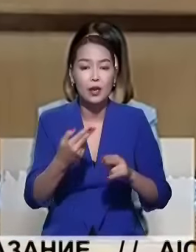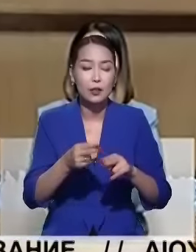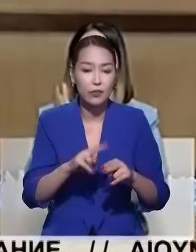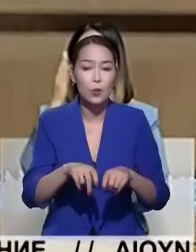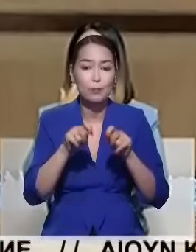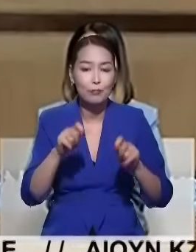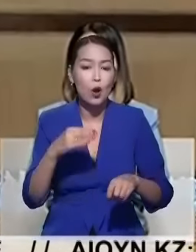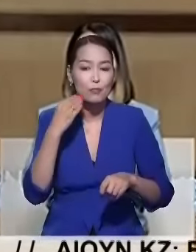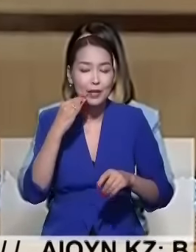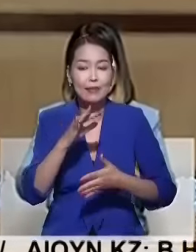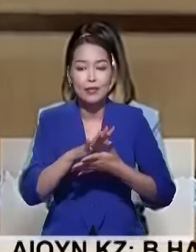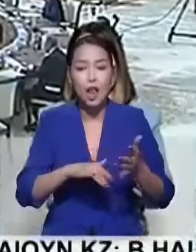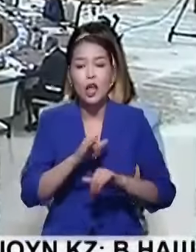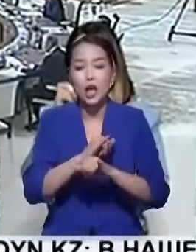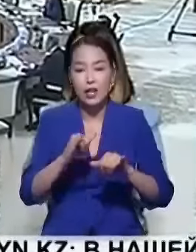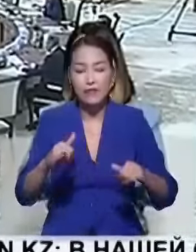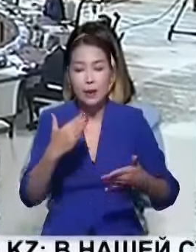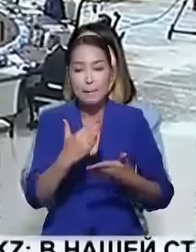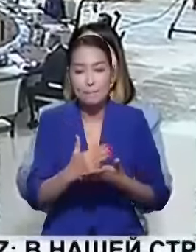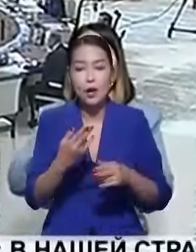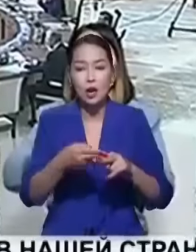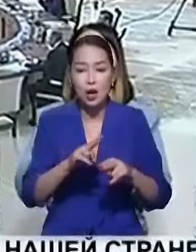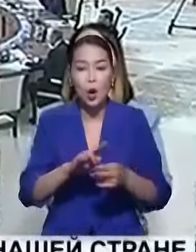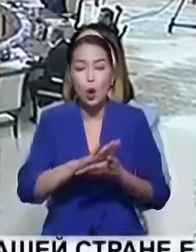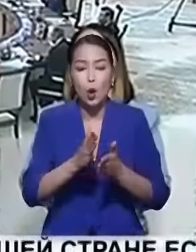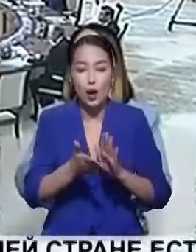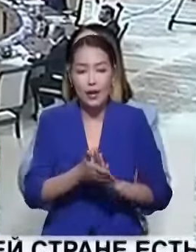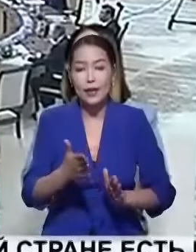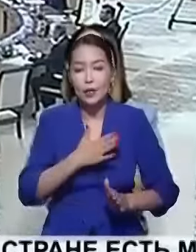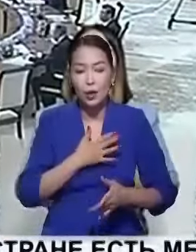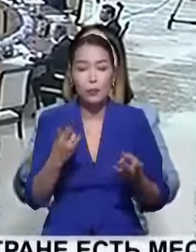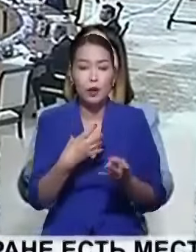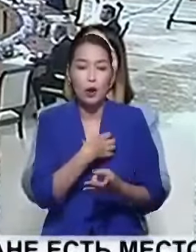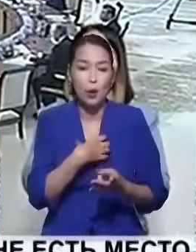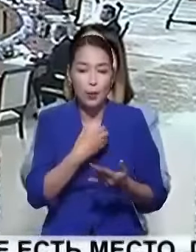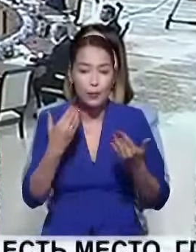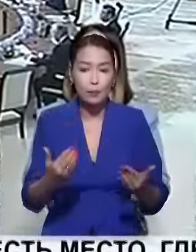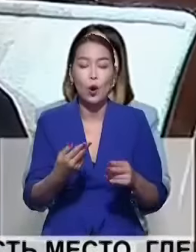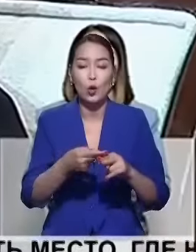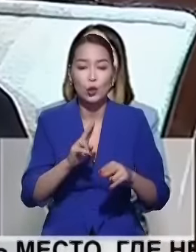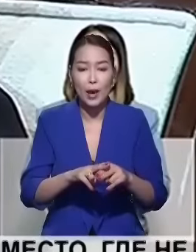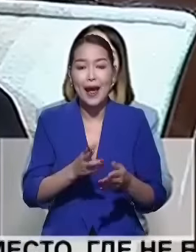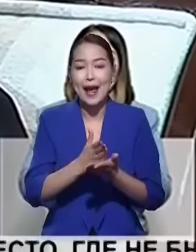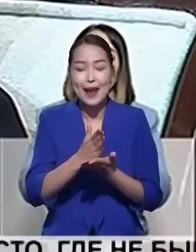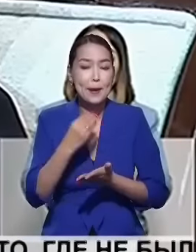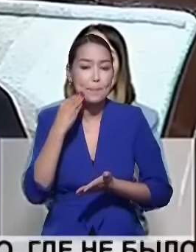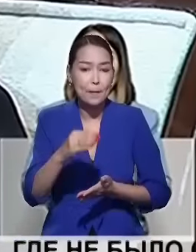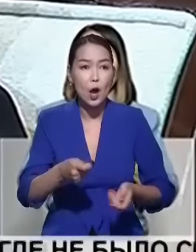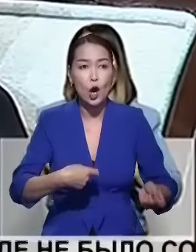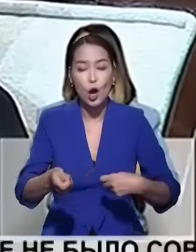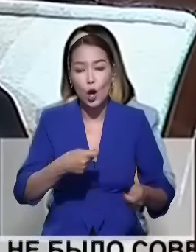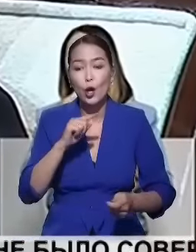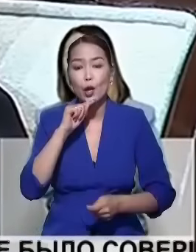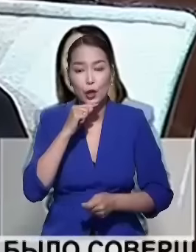перспективы дальнейшего развития. В таких условиях нам предстоит выстраивать более гибкую стратегию